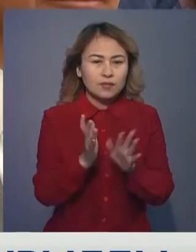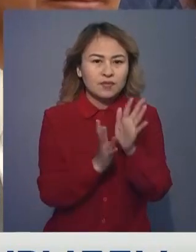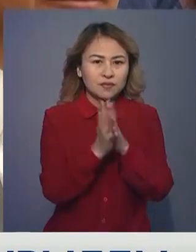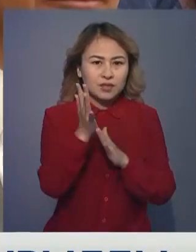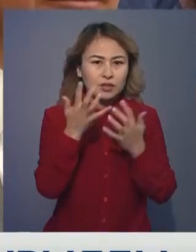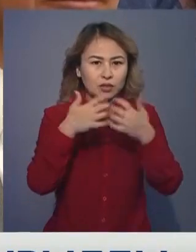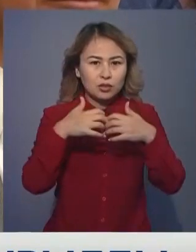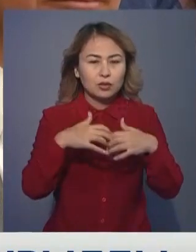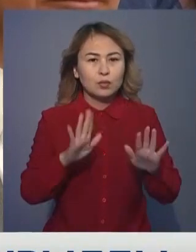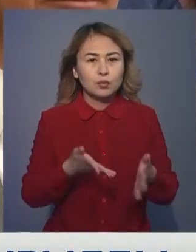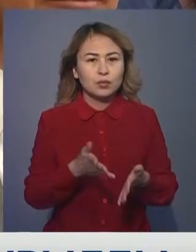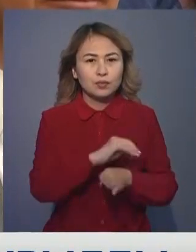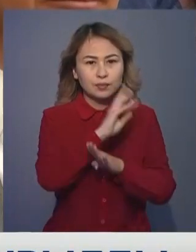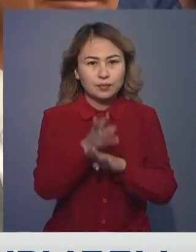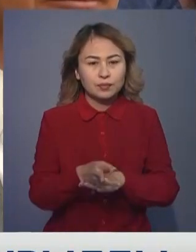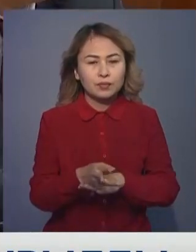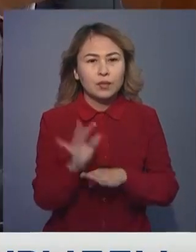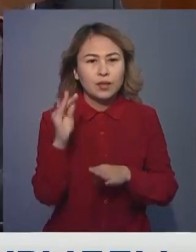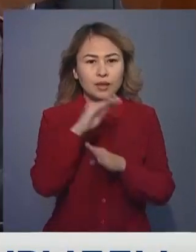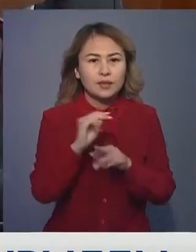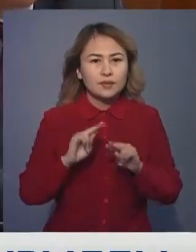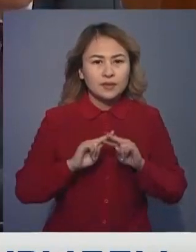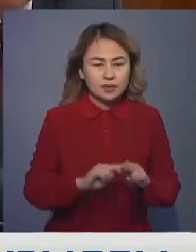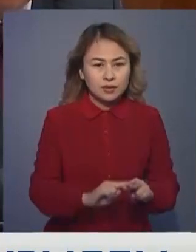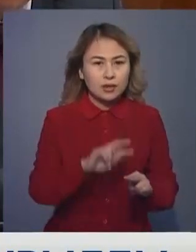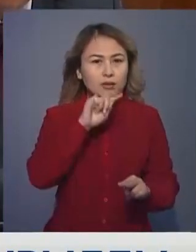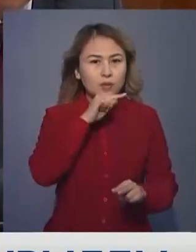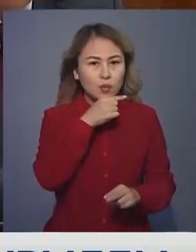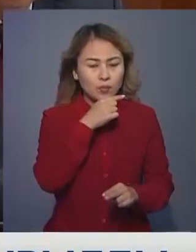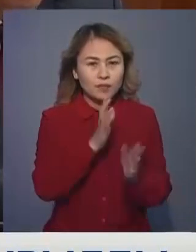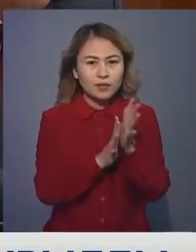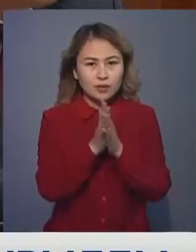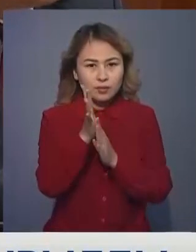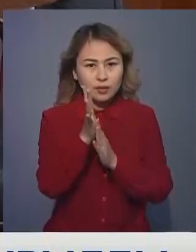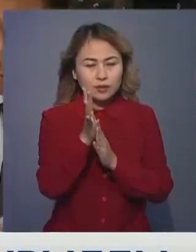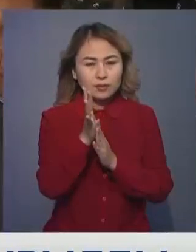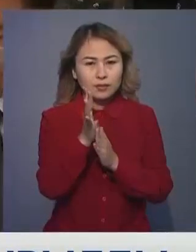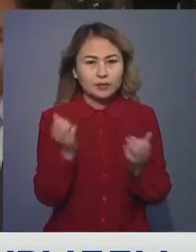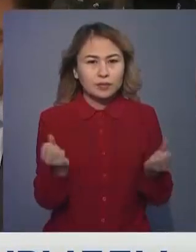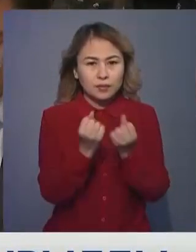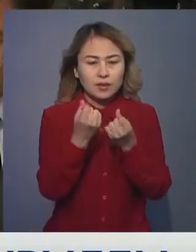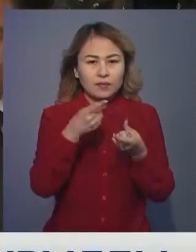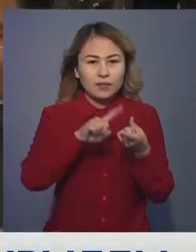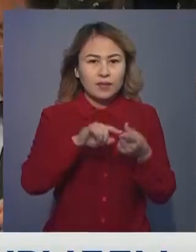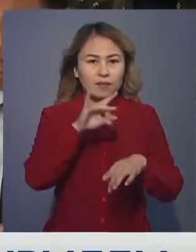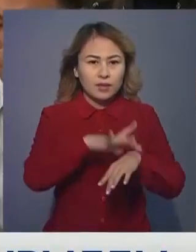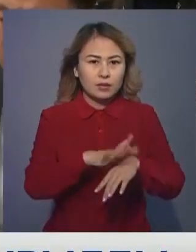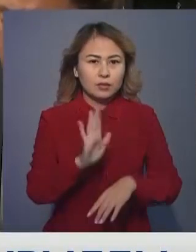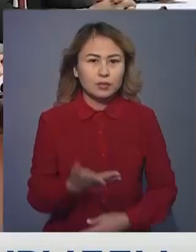есебінен қамтамасыз етіледі. Инвестициялар экономикалық өсуіні қолдауының маңызды факторы